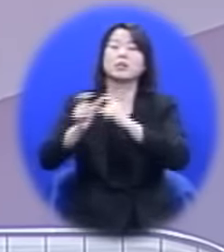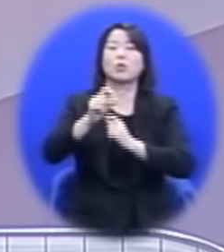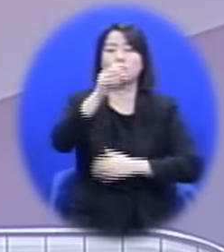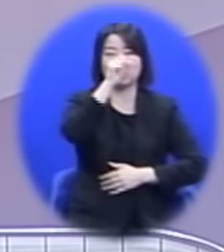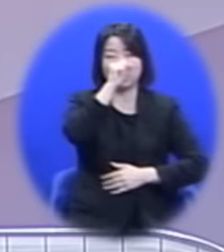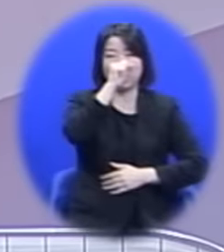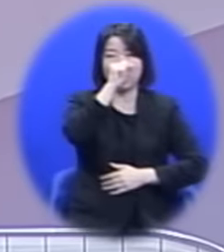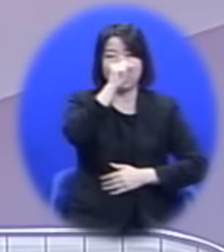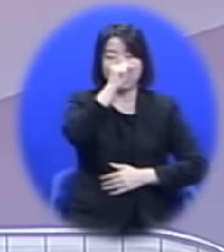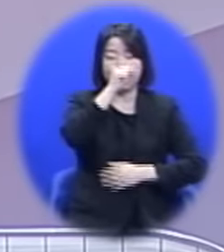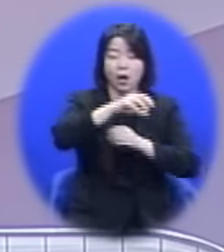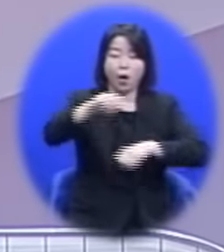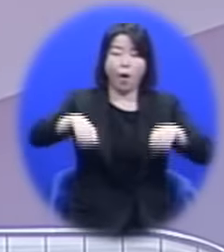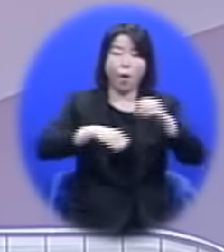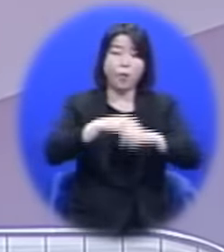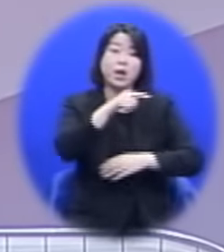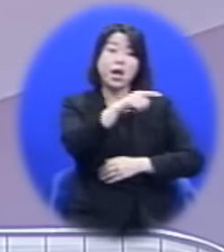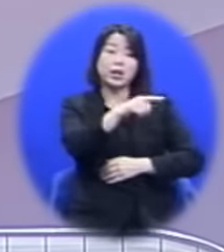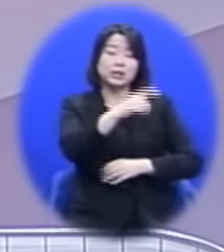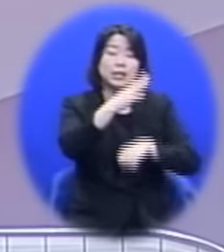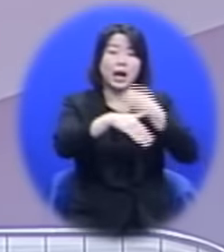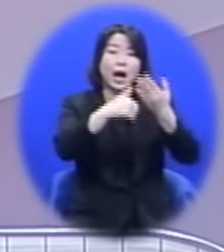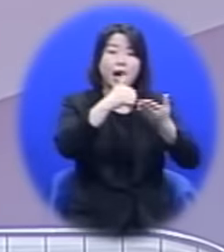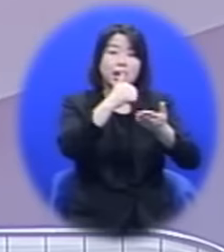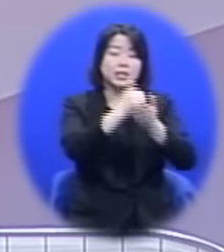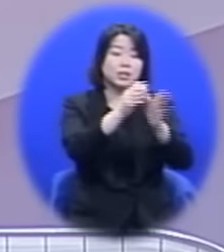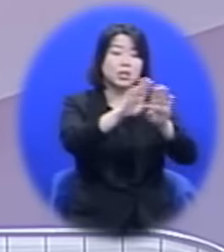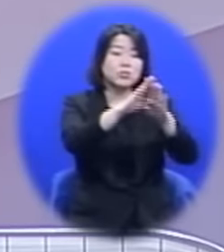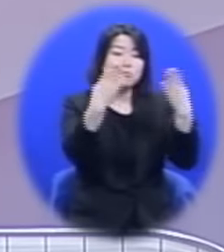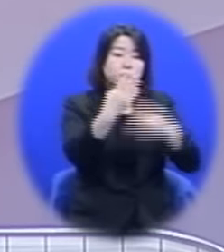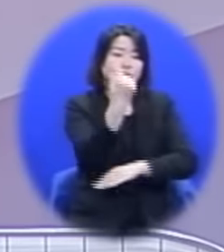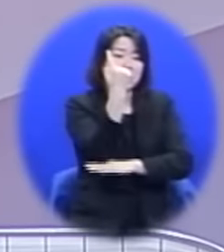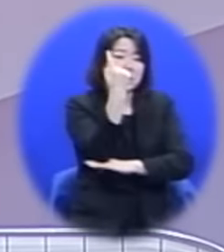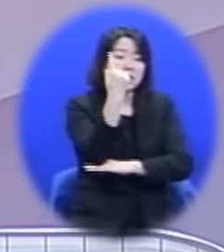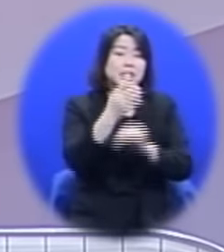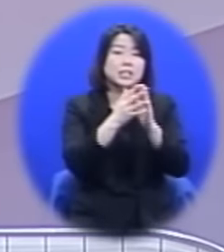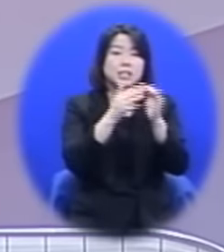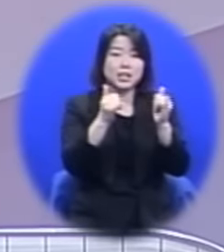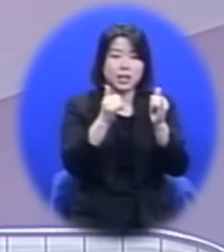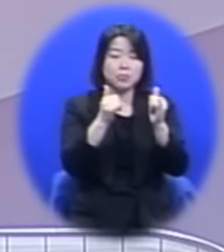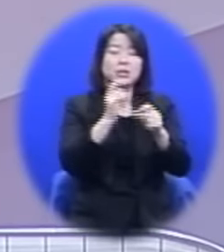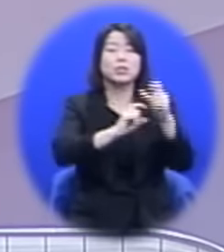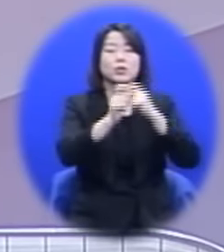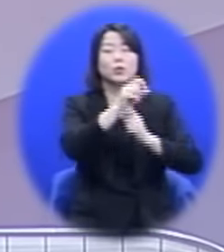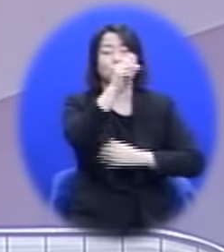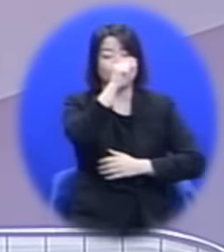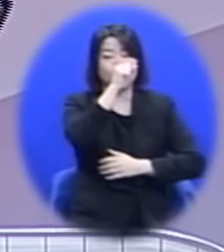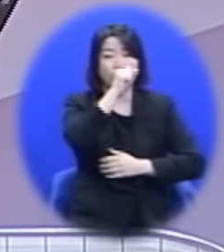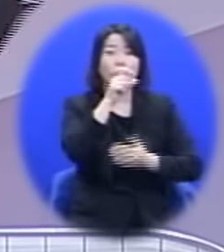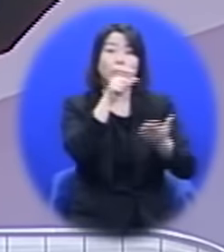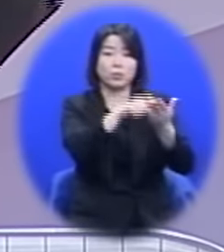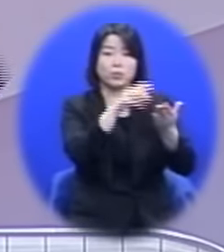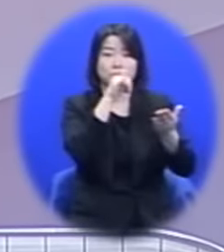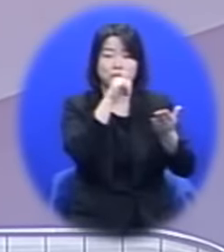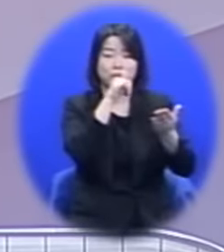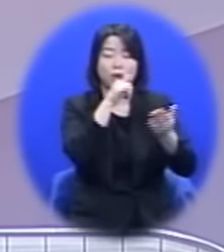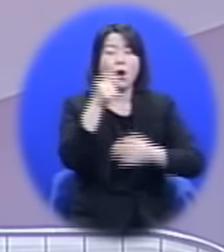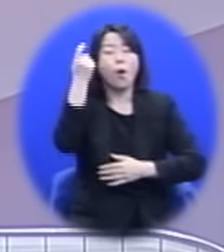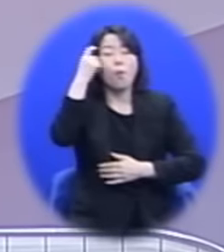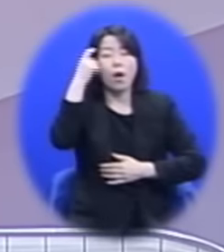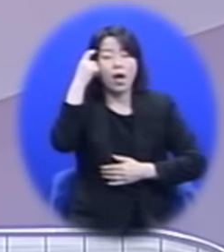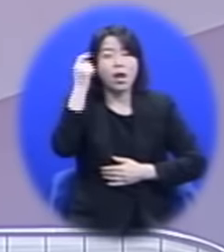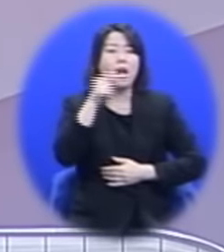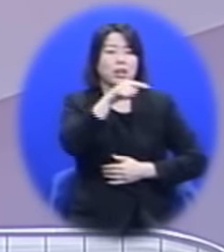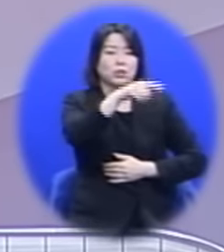차라리 그 하나님의 집에 문지기가 되는 것이 더 좋겠다. 그런 고백을 하고 있는 겁니다. 이유는 거기에 하나님이 계시기